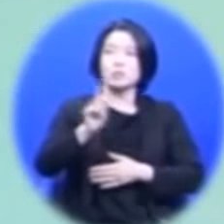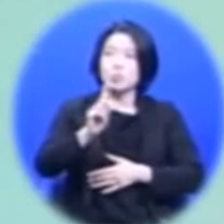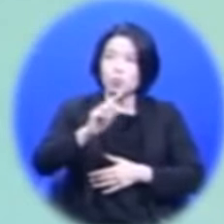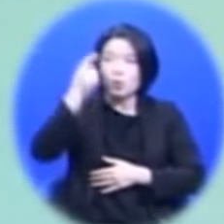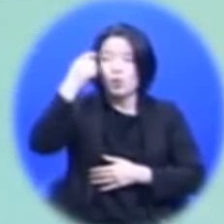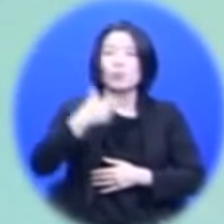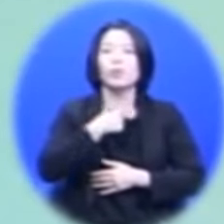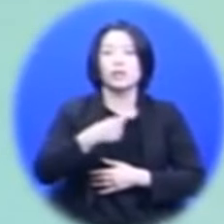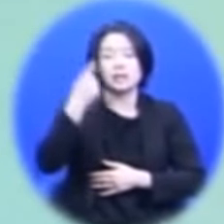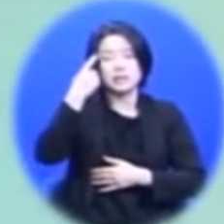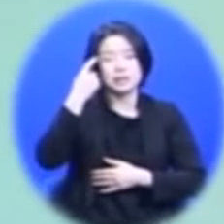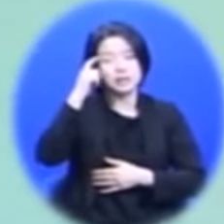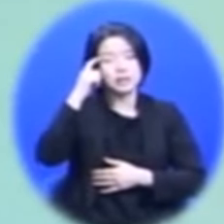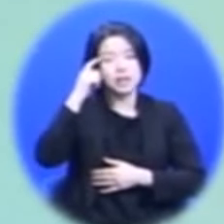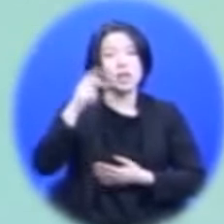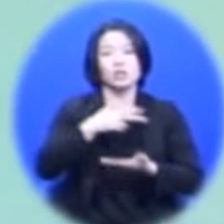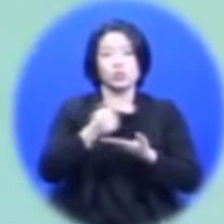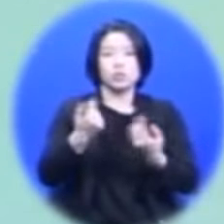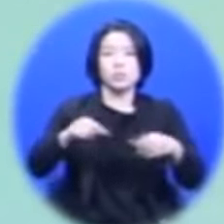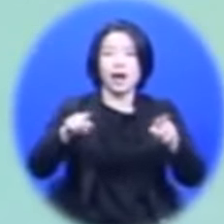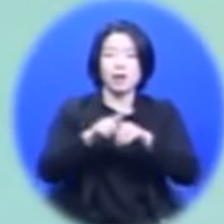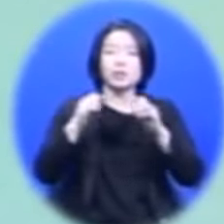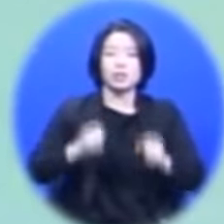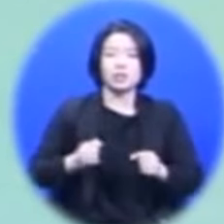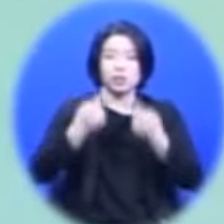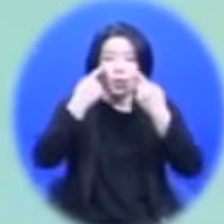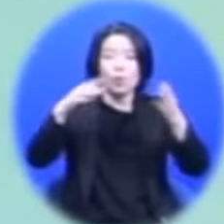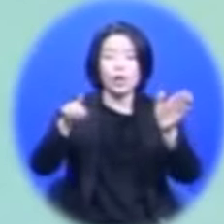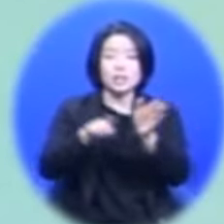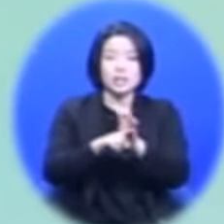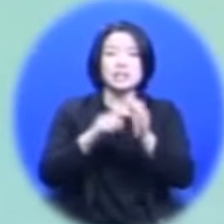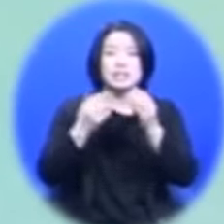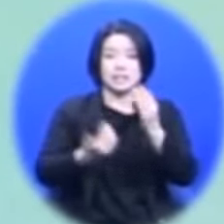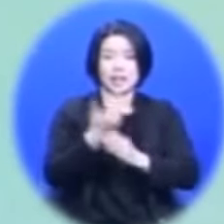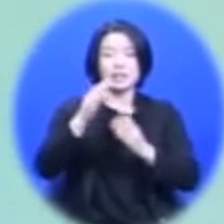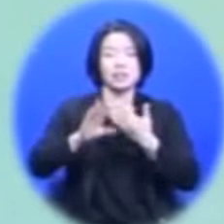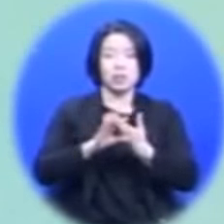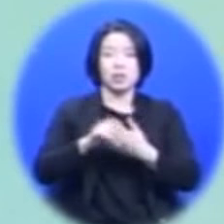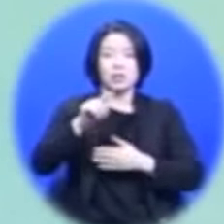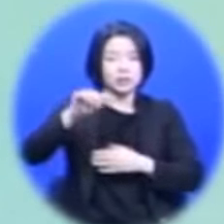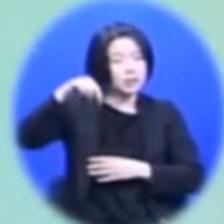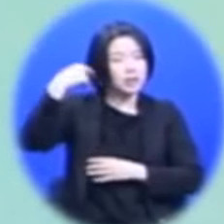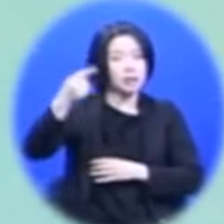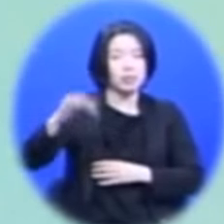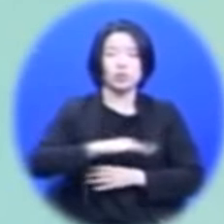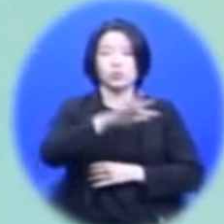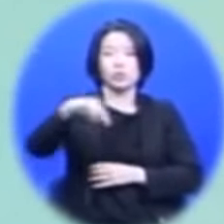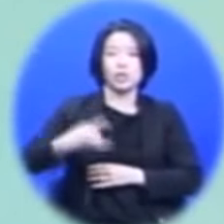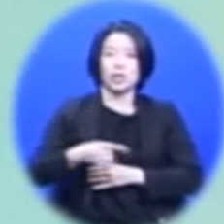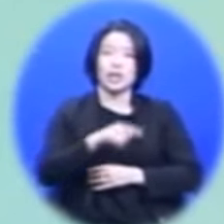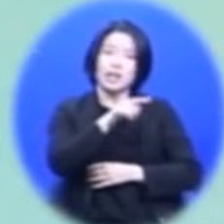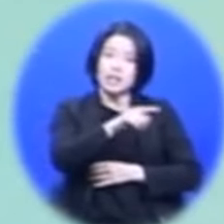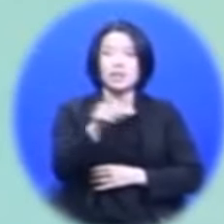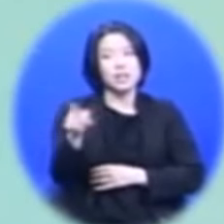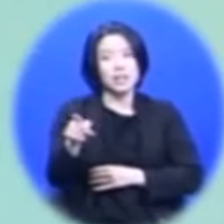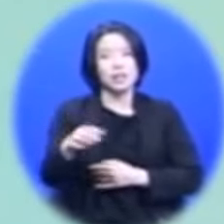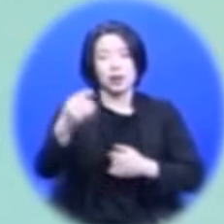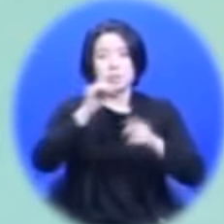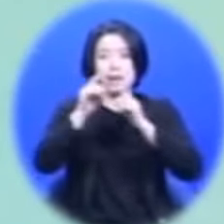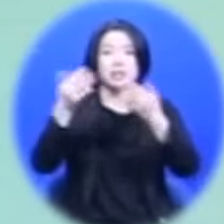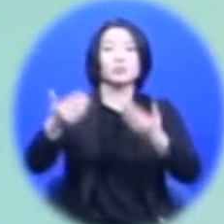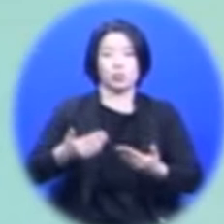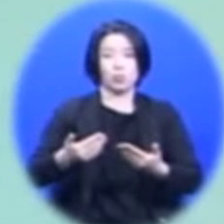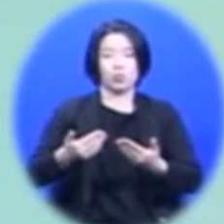원하시는지, 주님이 함께 계시는 확신이 우리 안에 생기면 그 다음에는 주님이 우리에게 이렇게 저렇게 막 말씀하실